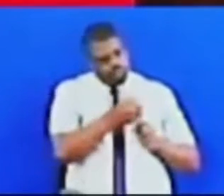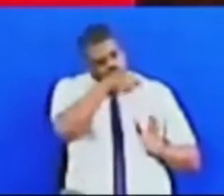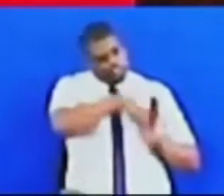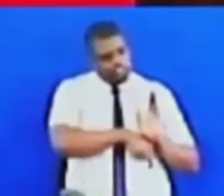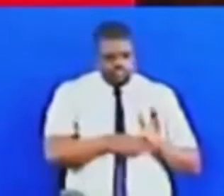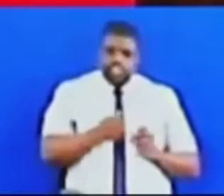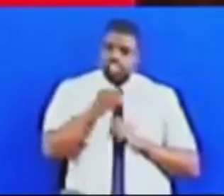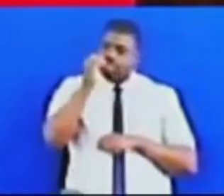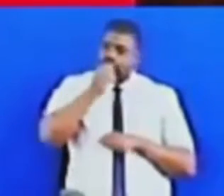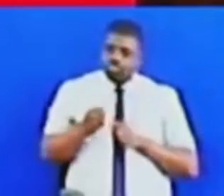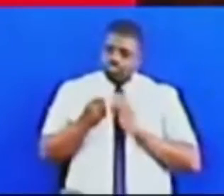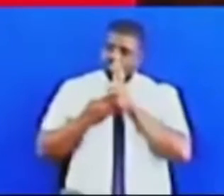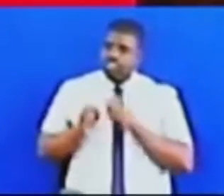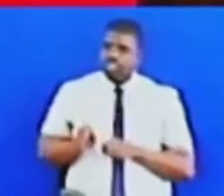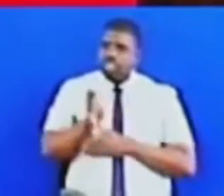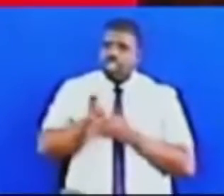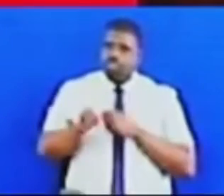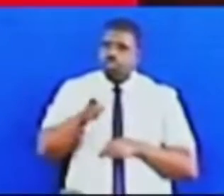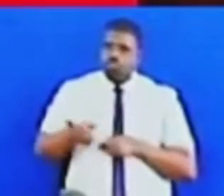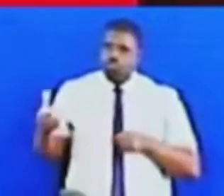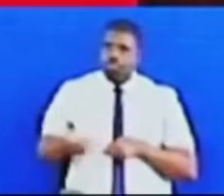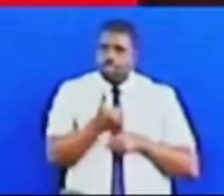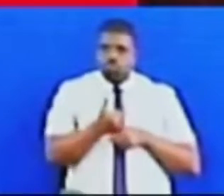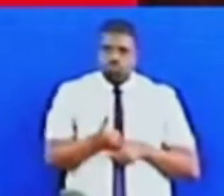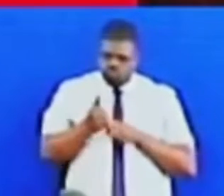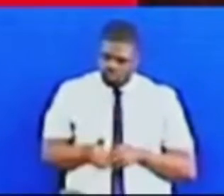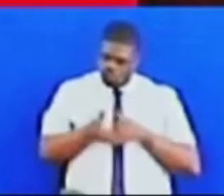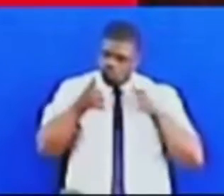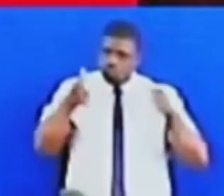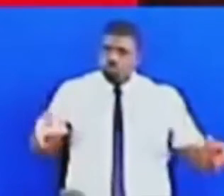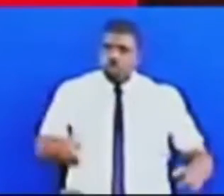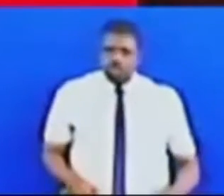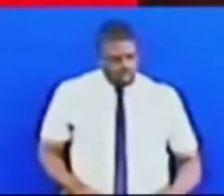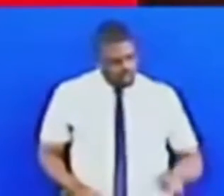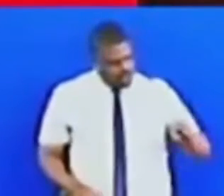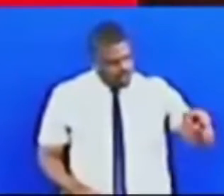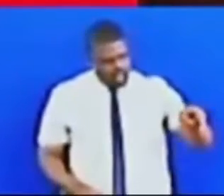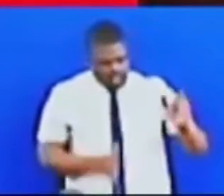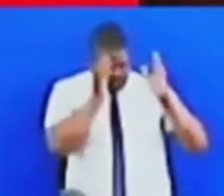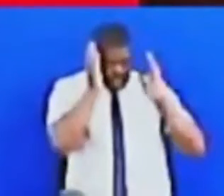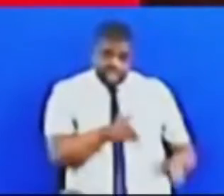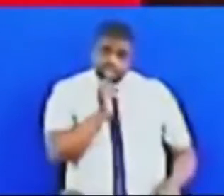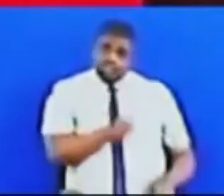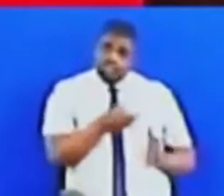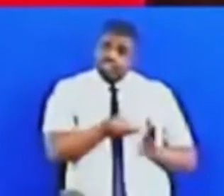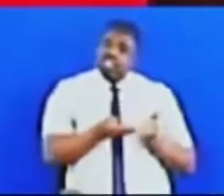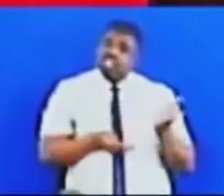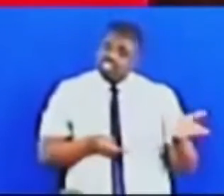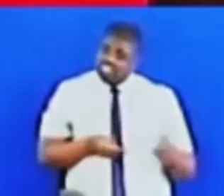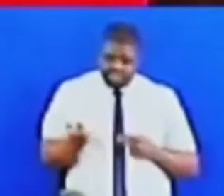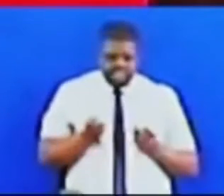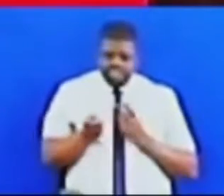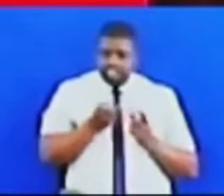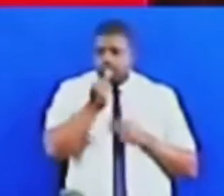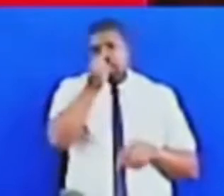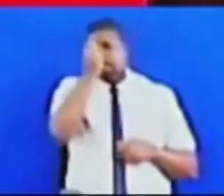na 60% kwa halmashauri ambazo zina mapato makubwa. Mheshimiwa Speaker, fedha hizi nazo pia zimekuwa